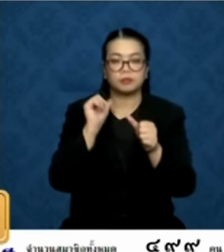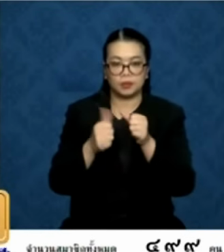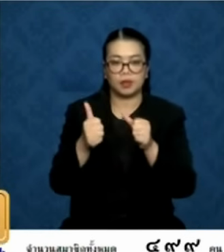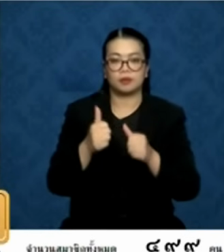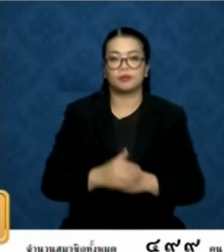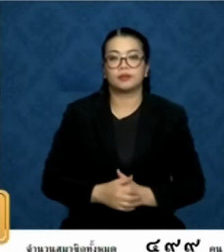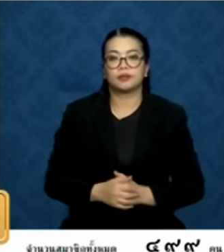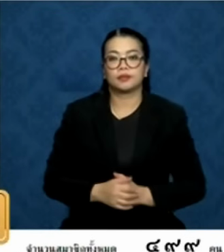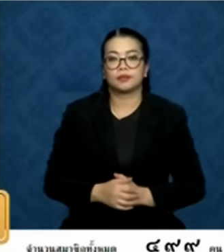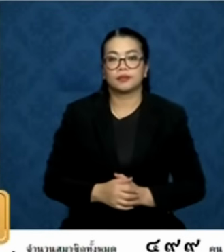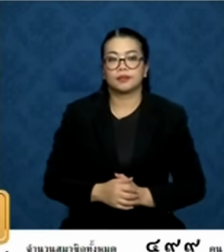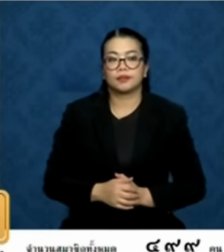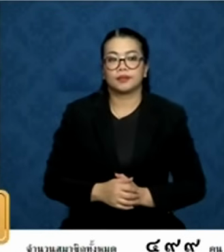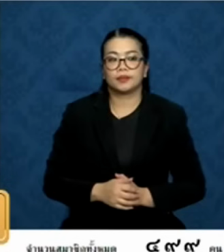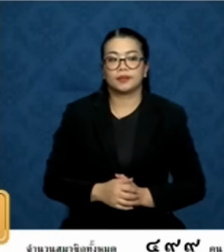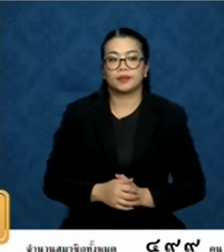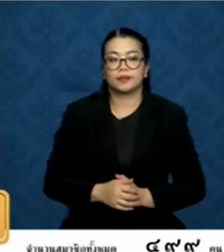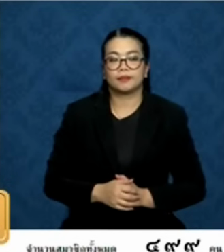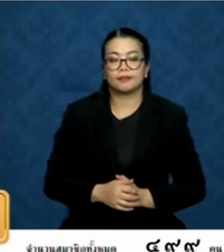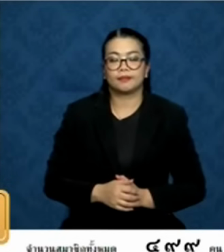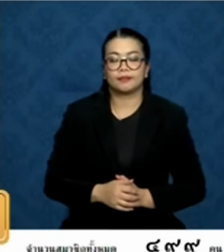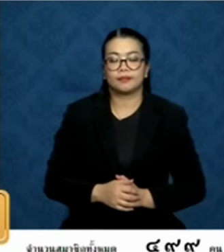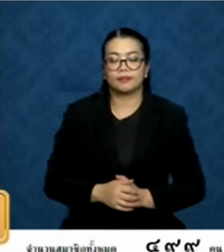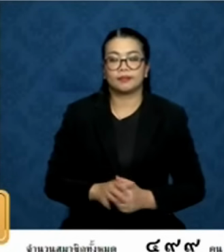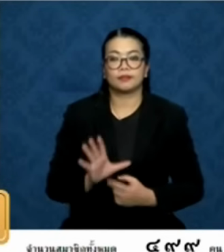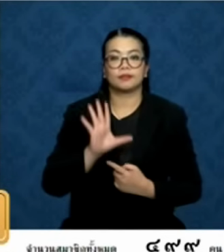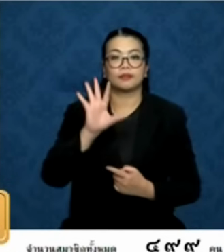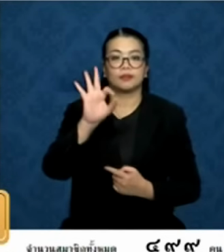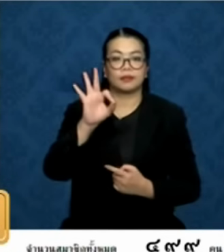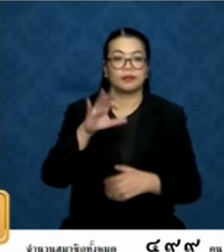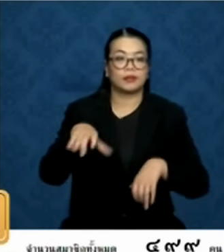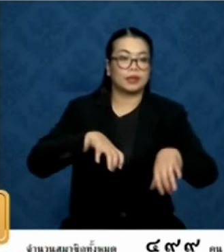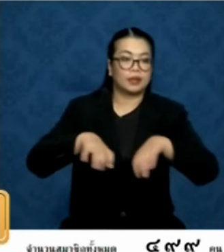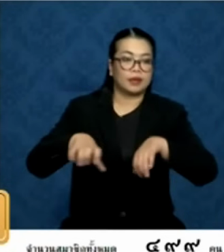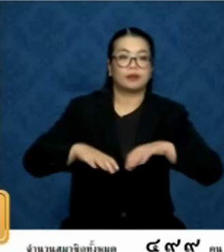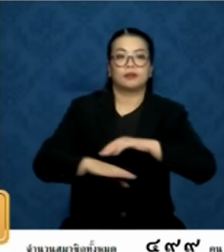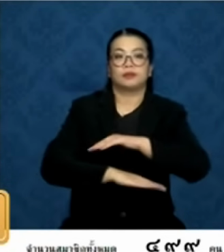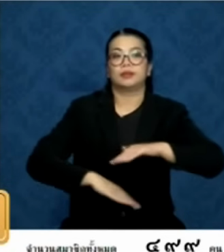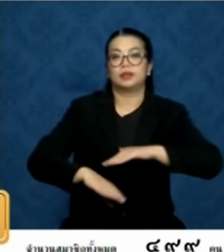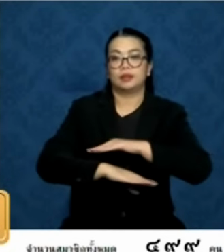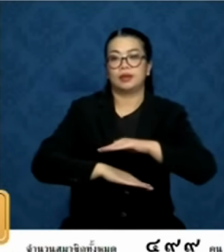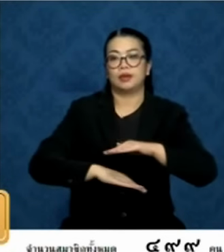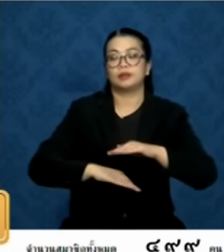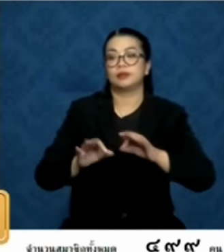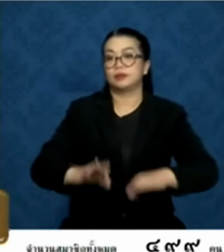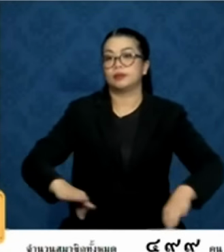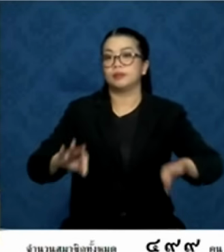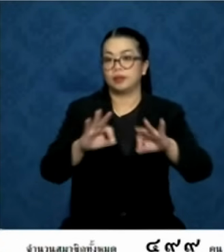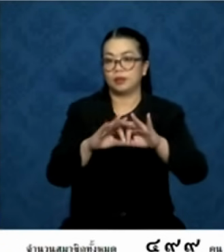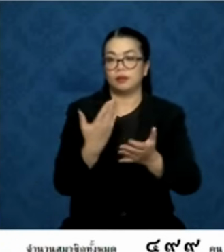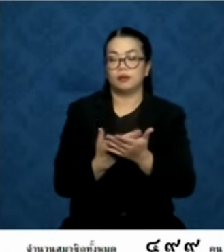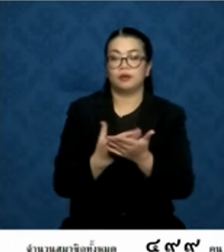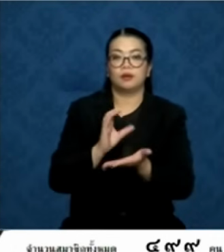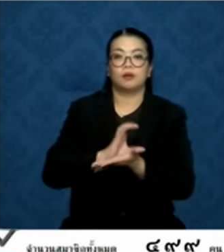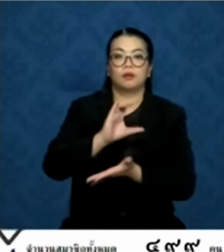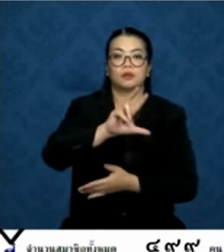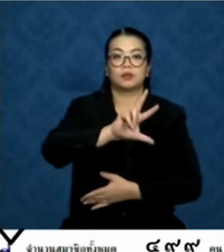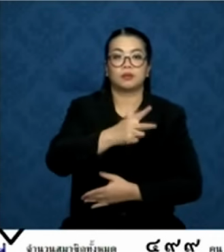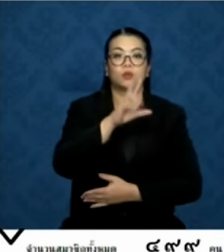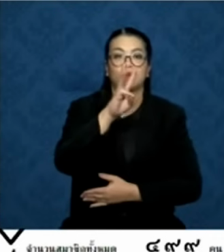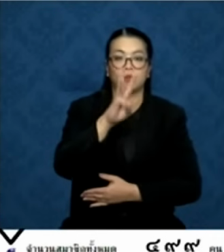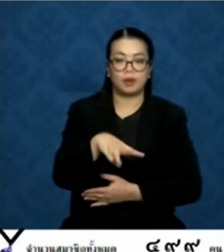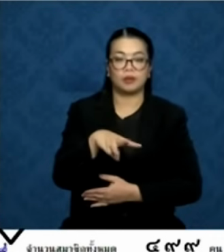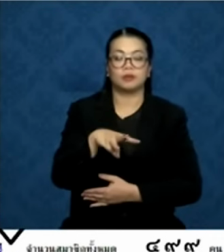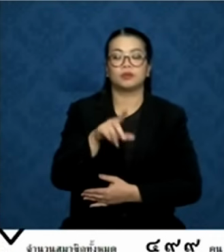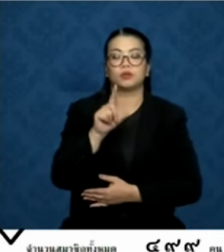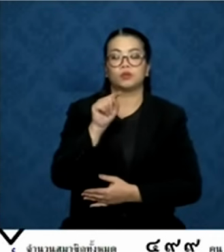ข้อ 9การดำเนินงานด้านภารกิจพื้นฐานและภารกิจอื่นงบประมาณ